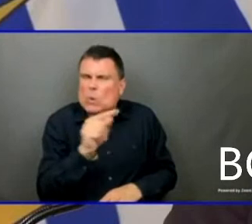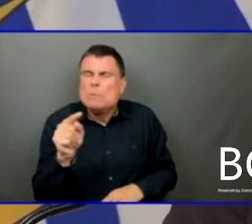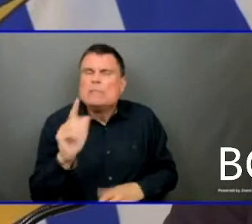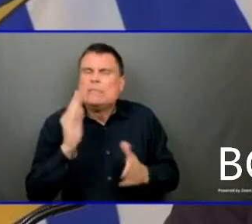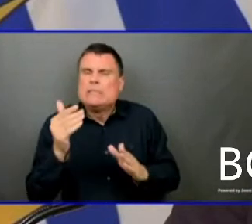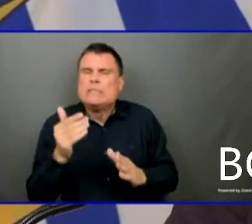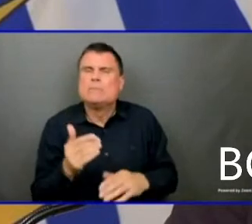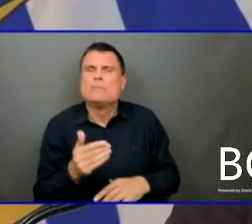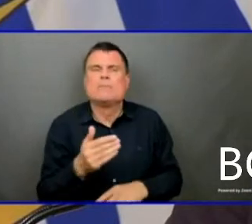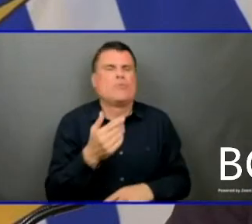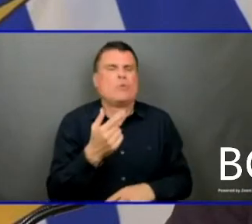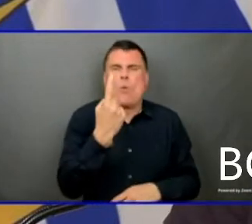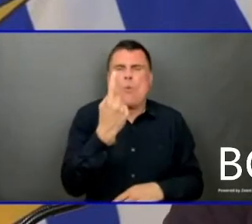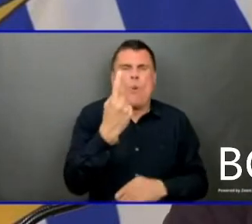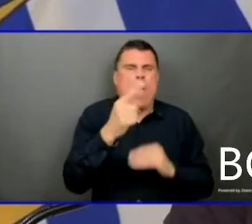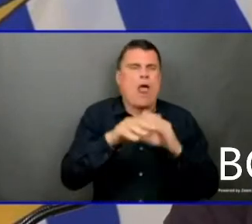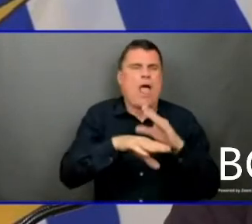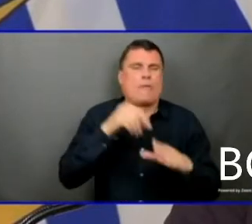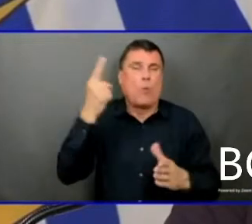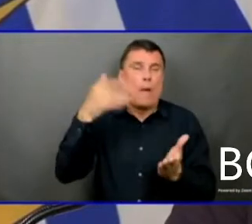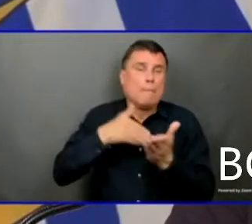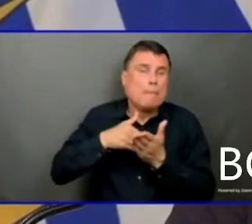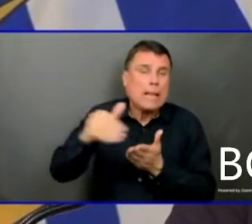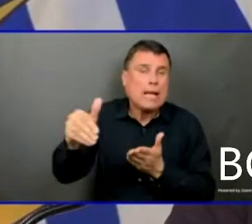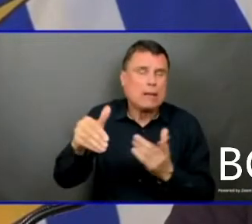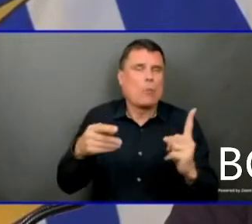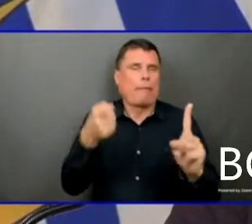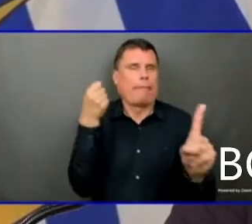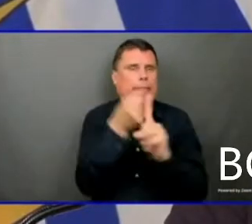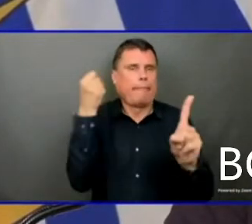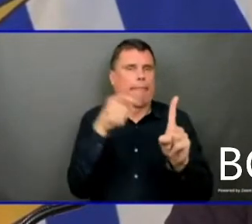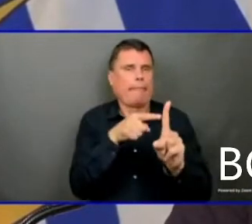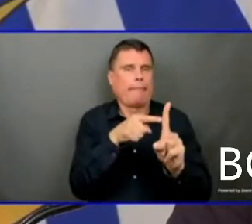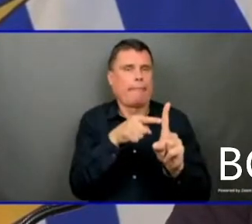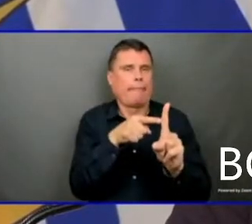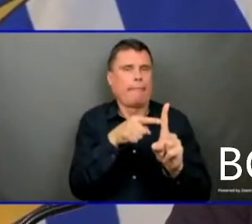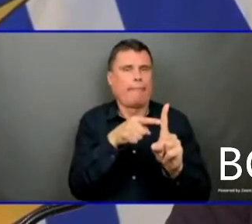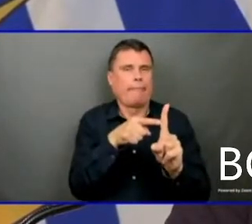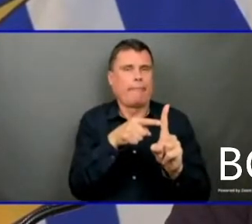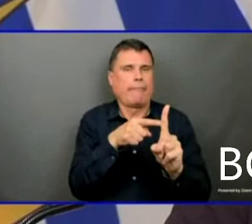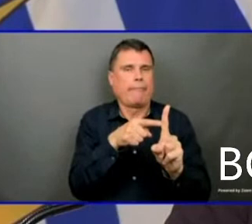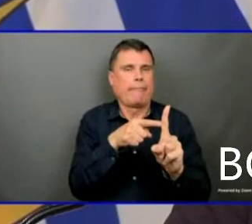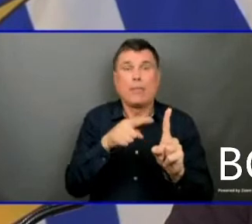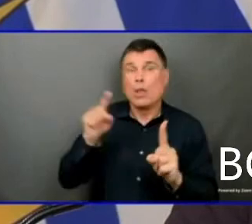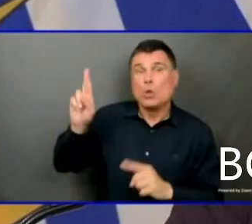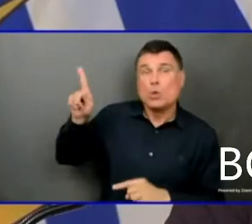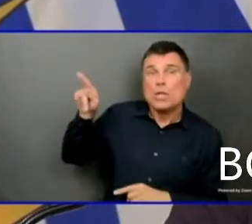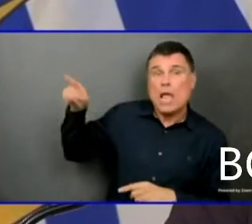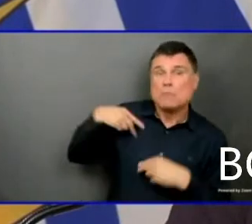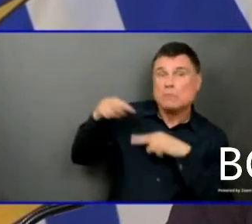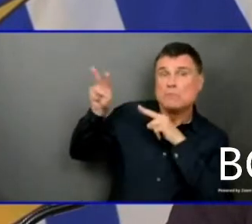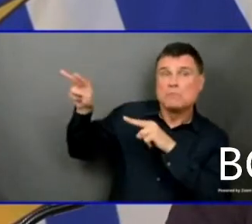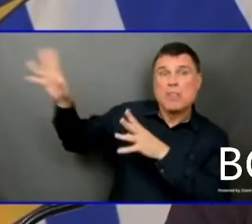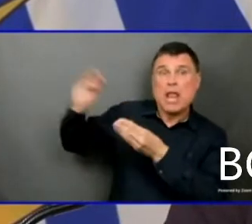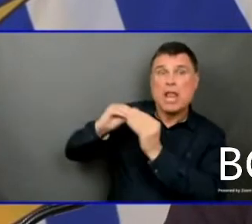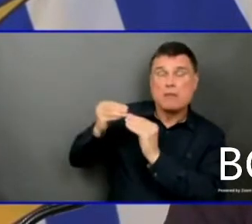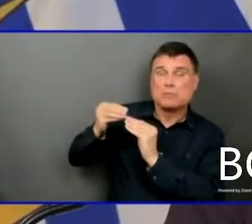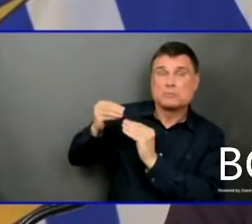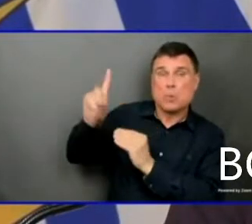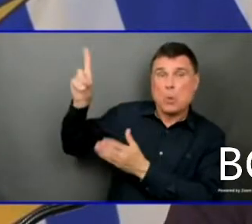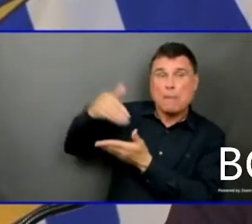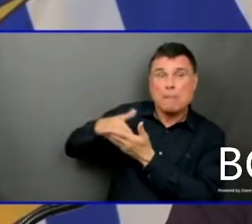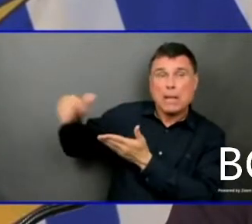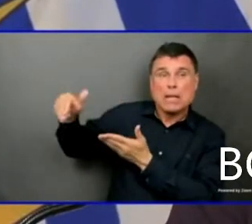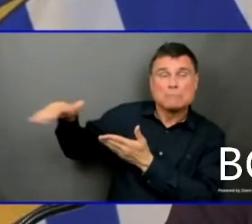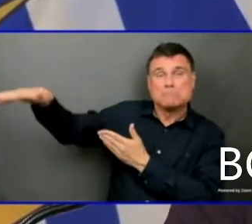少。我们可以看到英国的数据，同时我们也在密切观察其他的